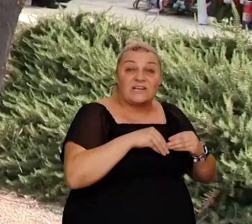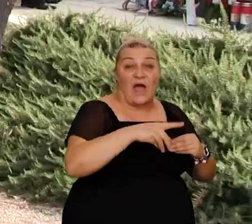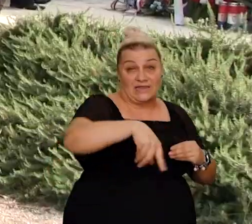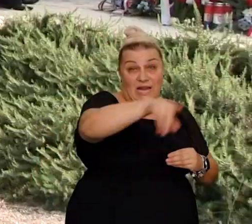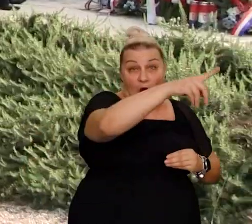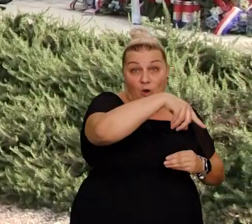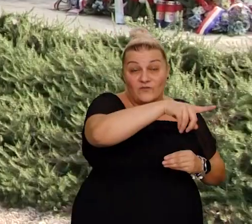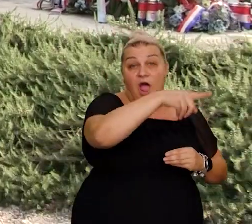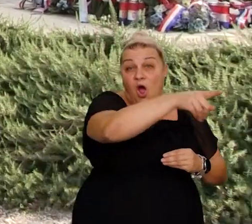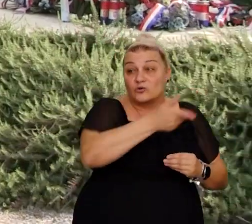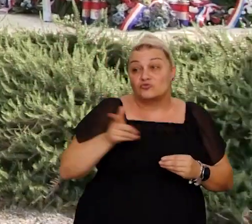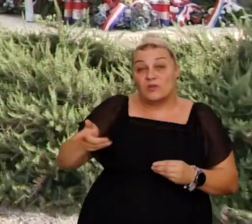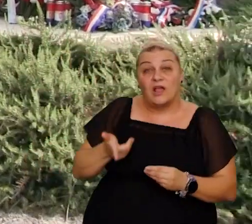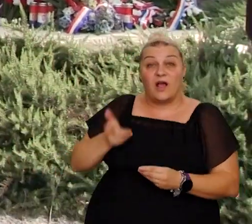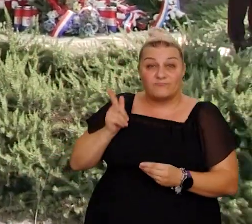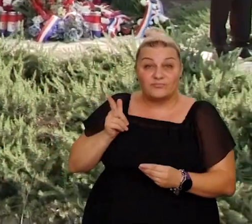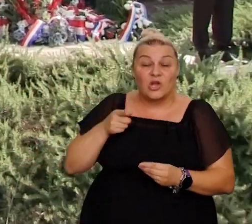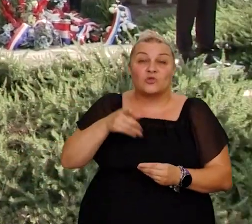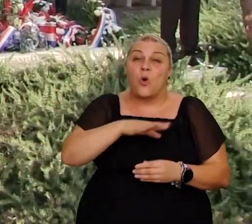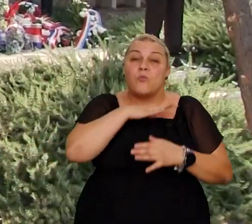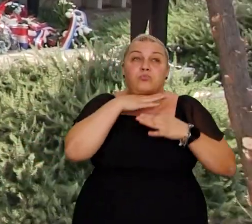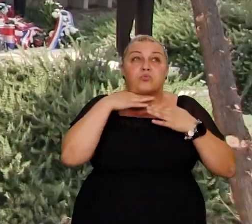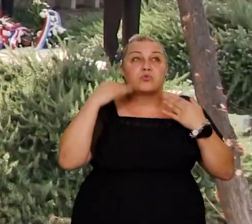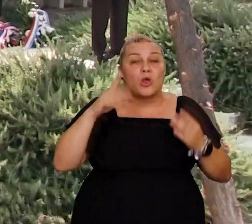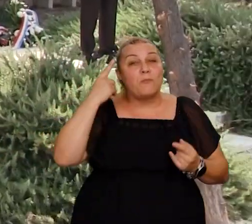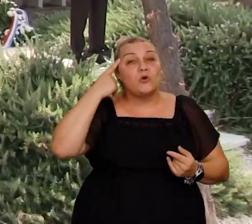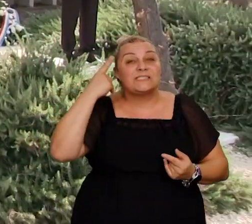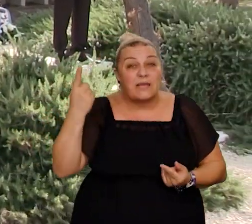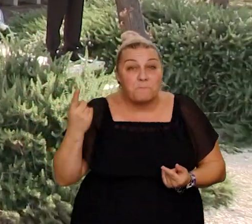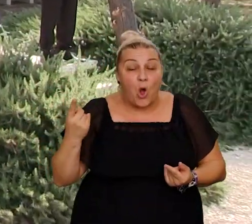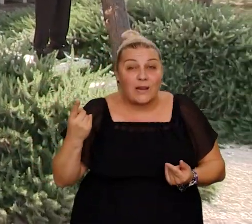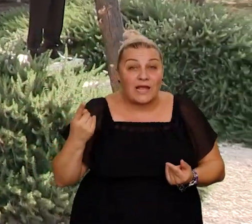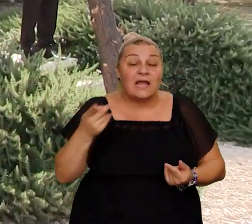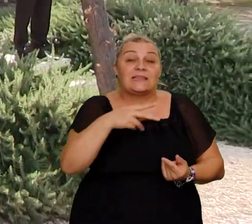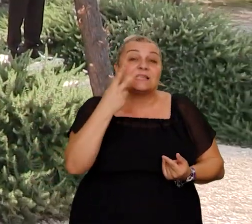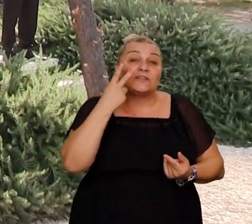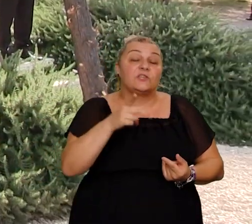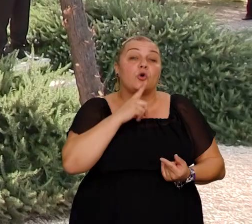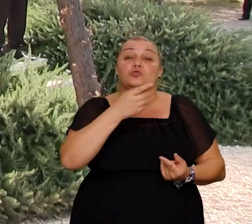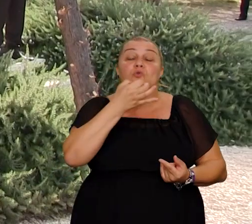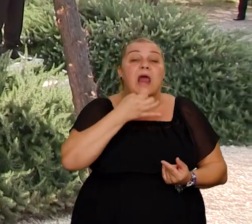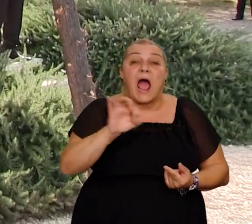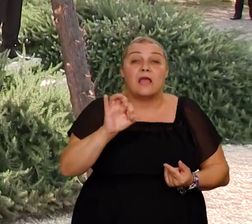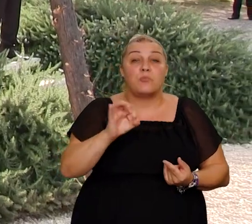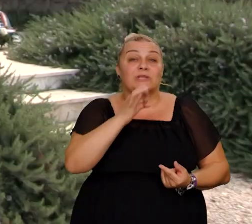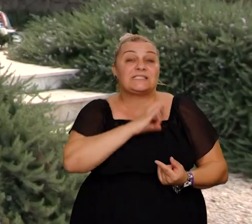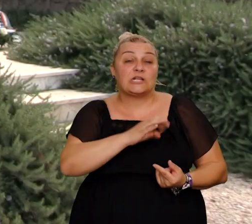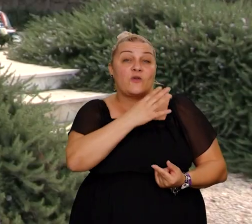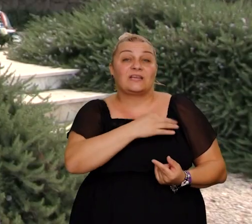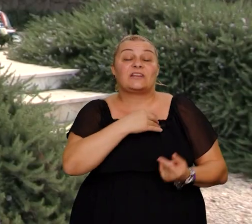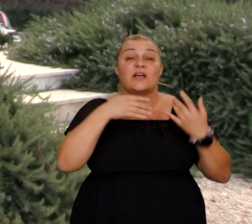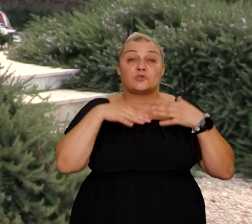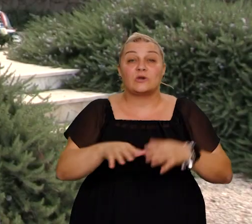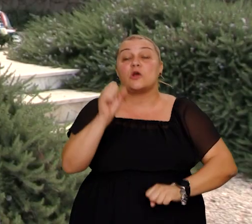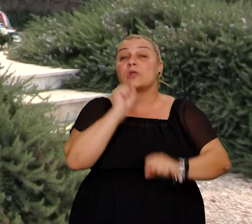prigrila, koji su tu živjeli. Onda je tu doista puno simbolike da se vidi kako su najbolji sinovi